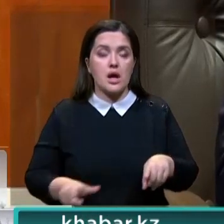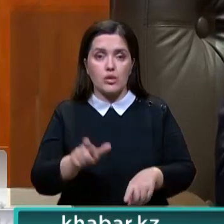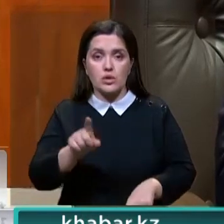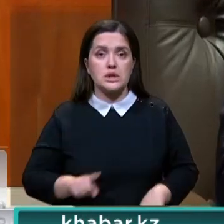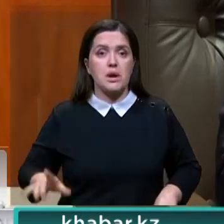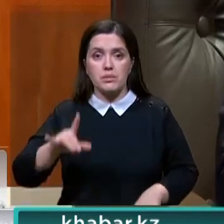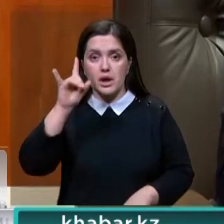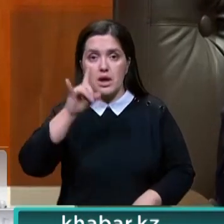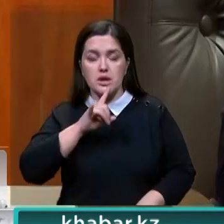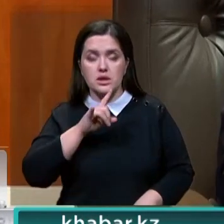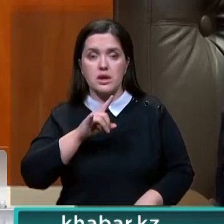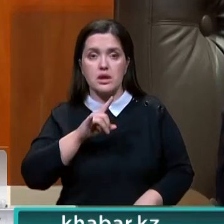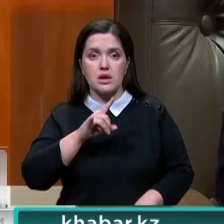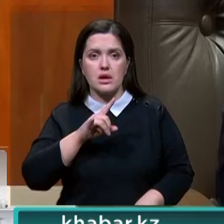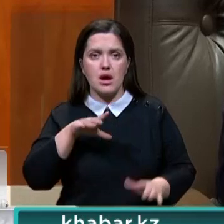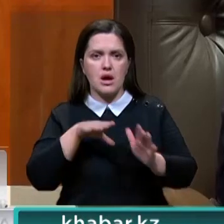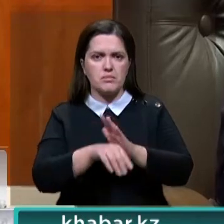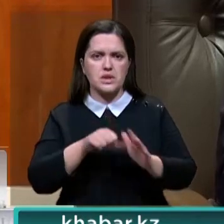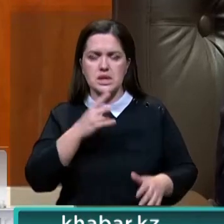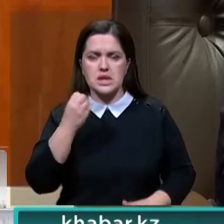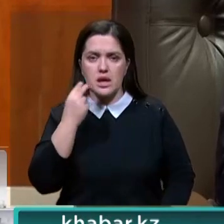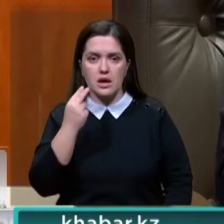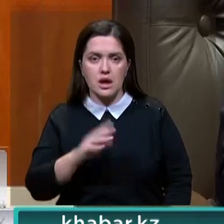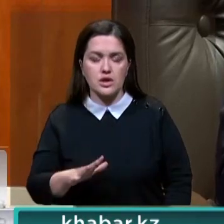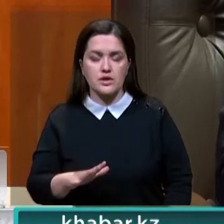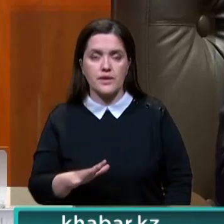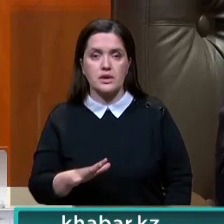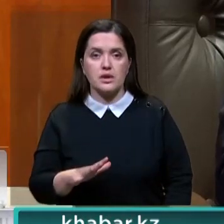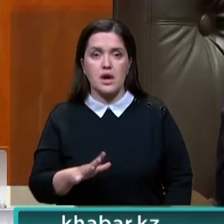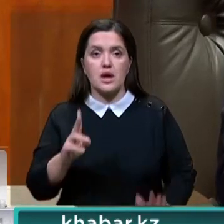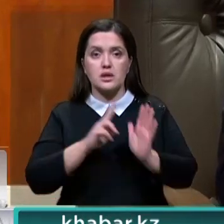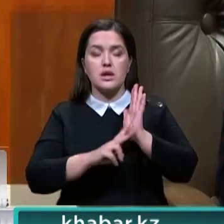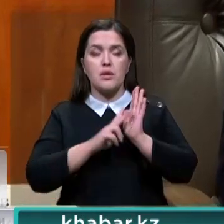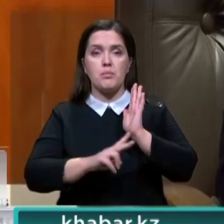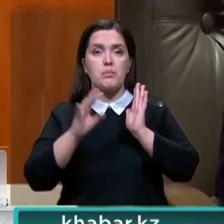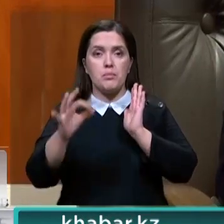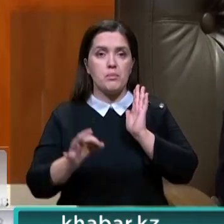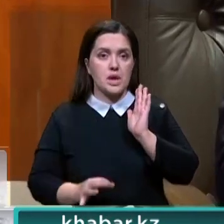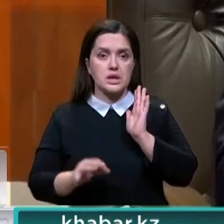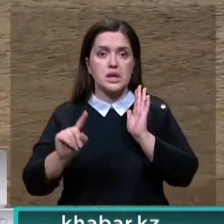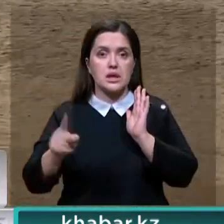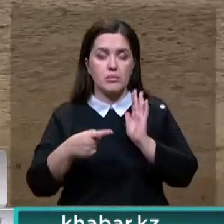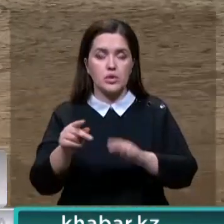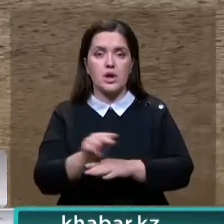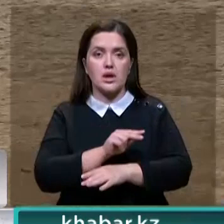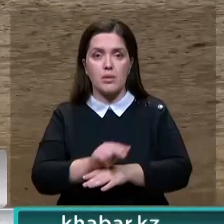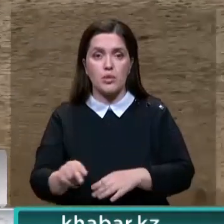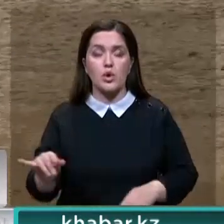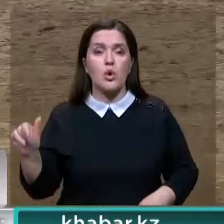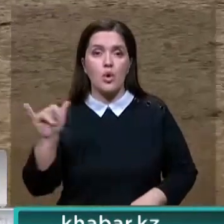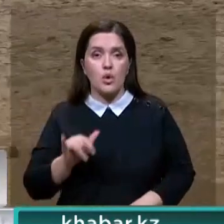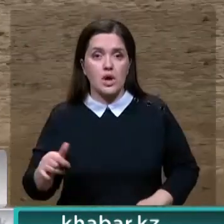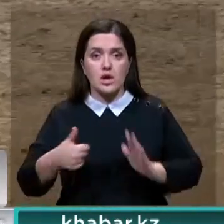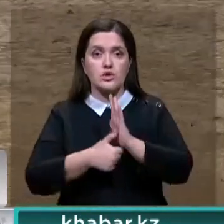области относятся к одним из самых низких по качеству. То есть 70% дорог требуют ремонта. В Уральске